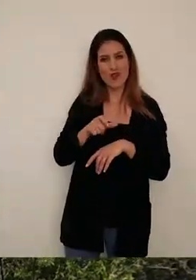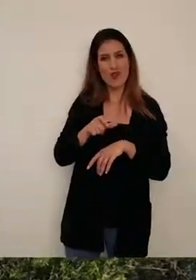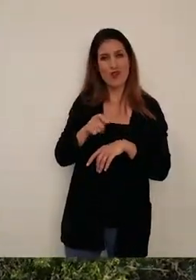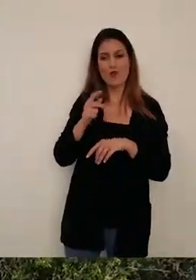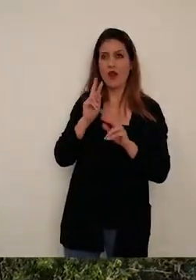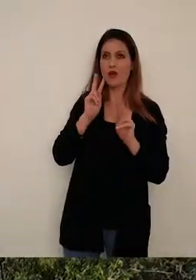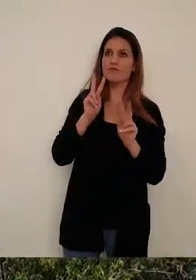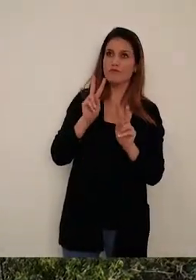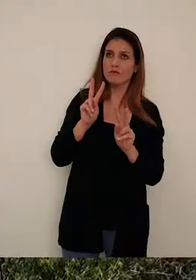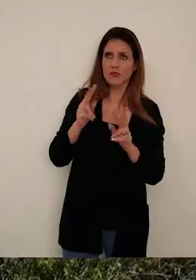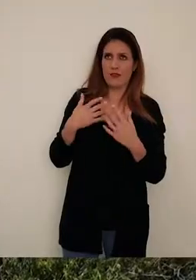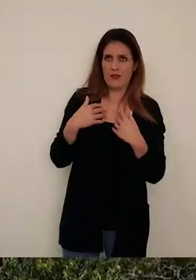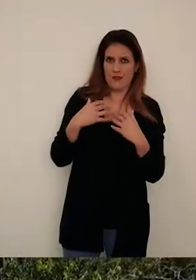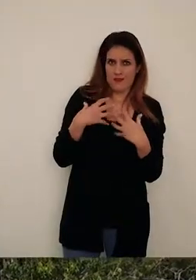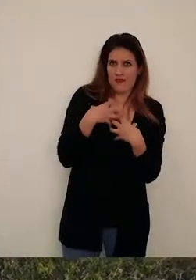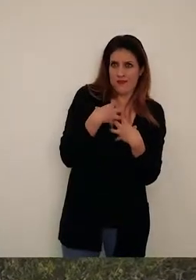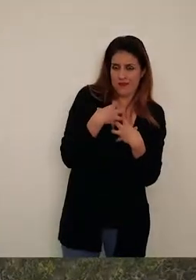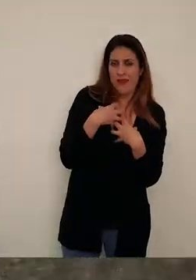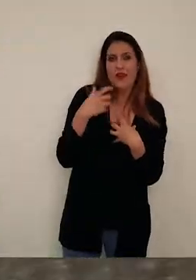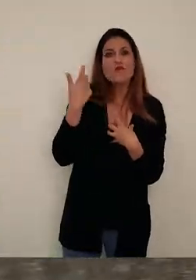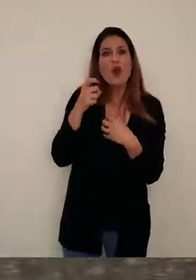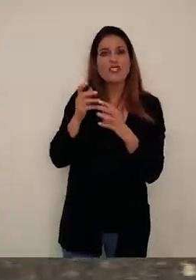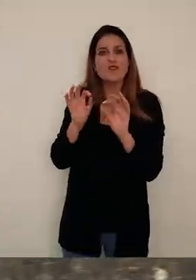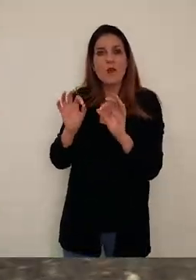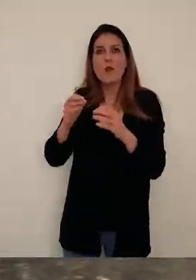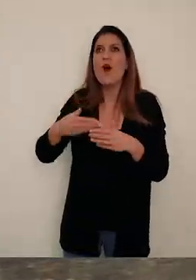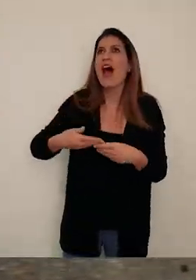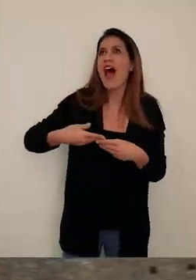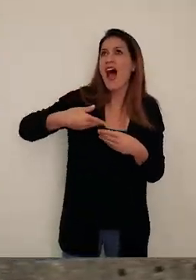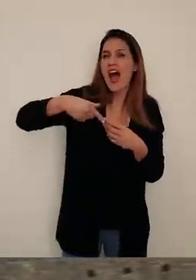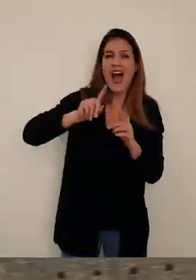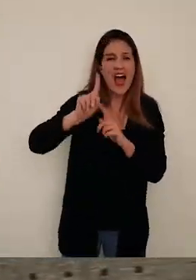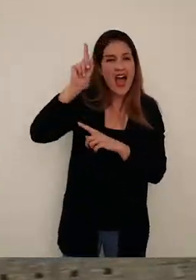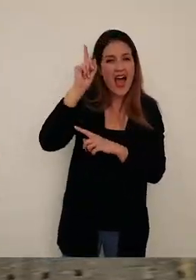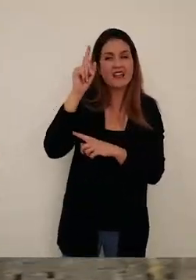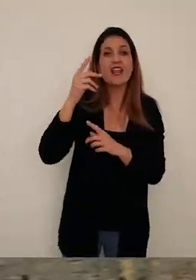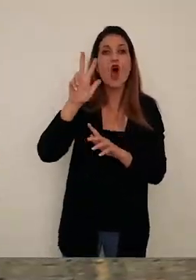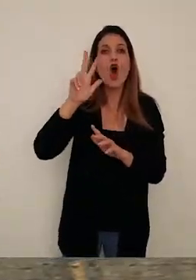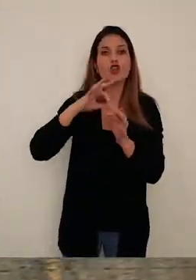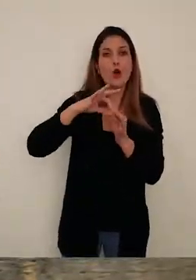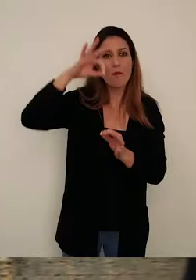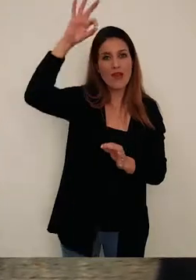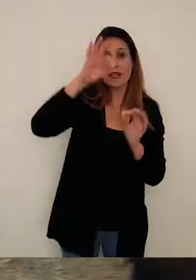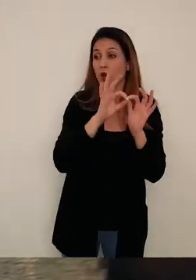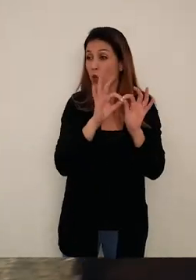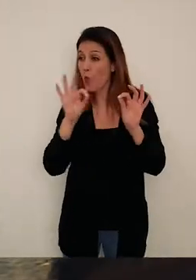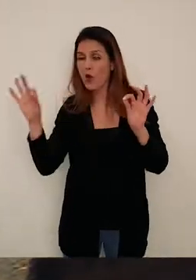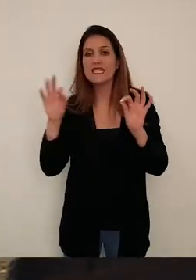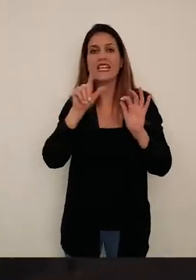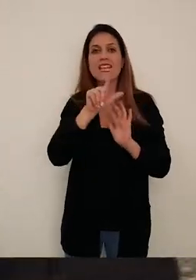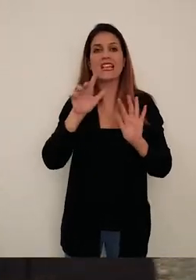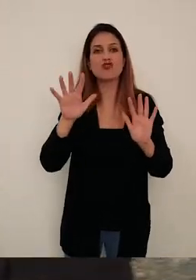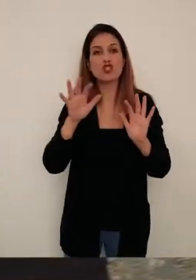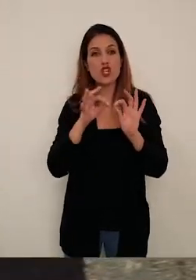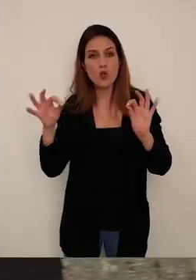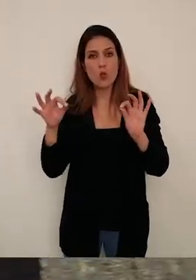un profondo senso di soggezione per la sua impenetrabilità. Era alta circa 8 metri, lunga ben 75 sul